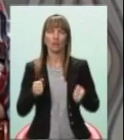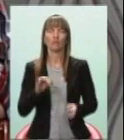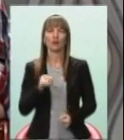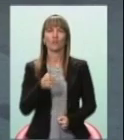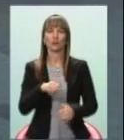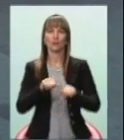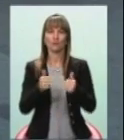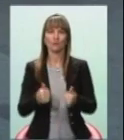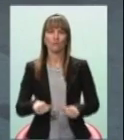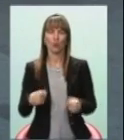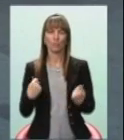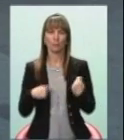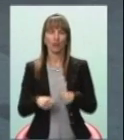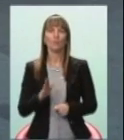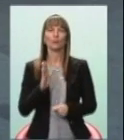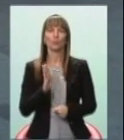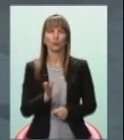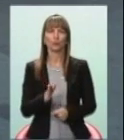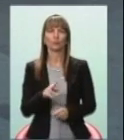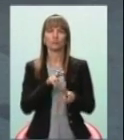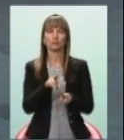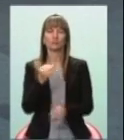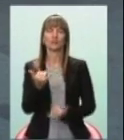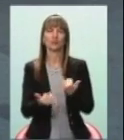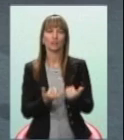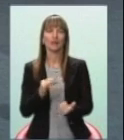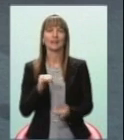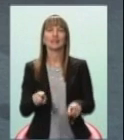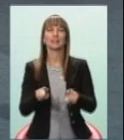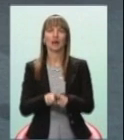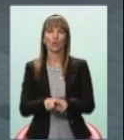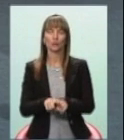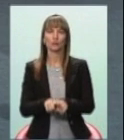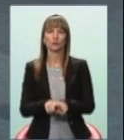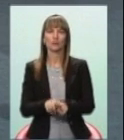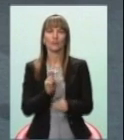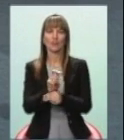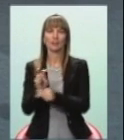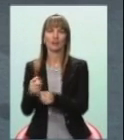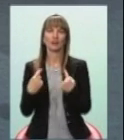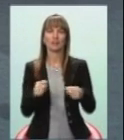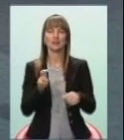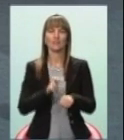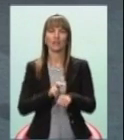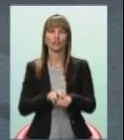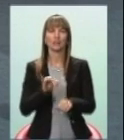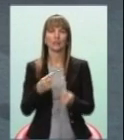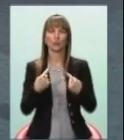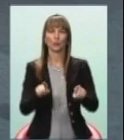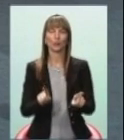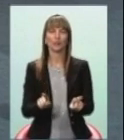гарній-гарній формі. Тобто будемо за ними доглядати, спостерігати і також відвідувати різних таких лікарів і